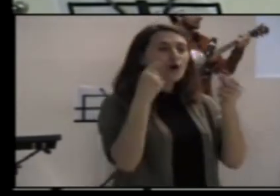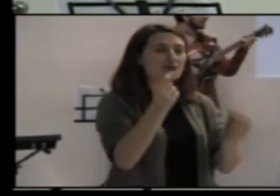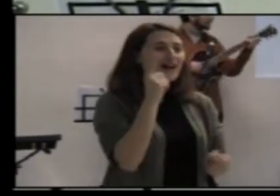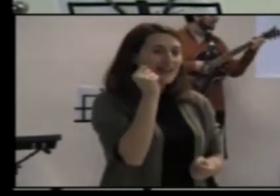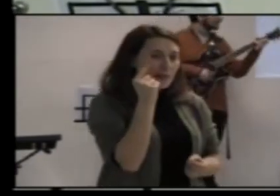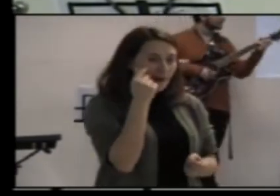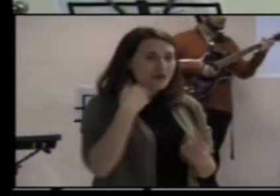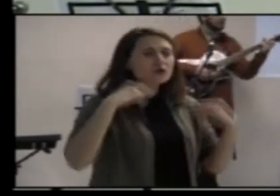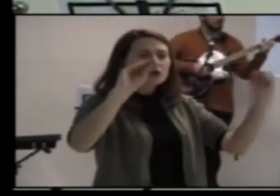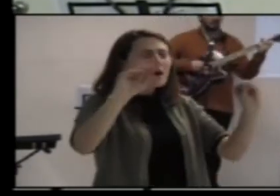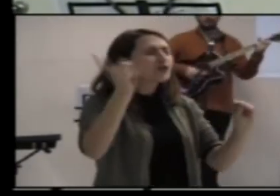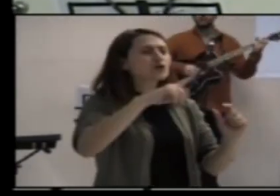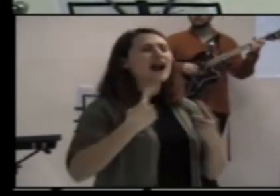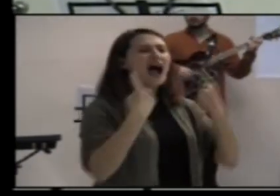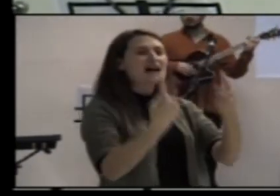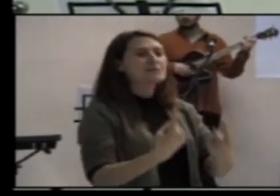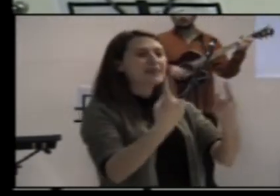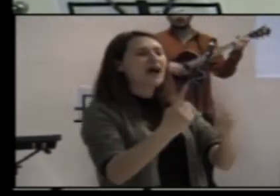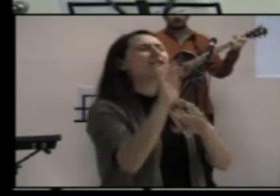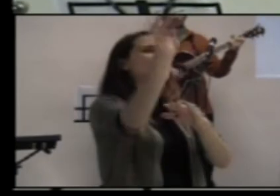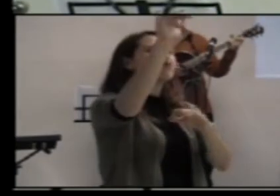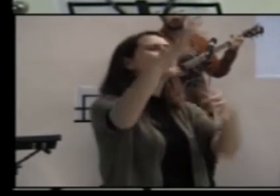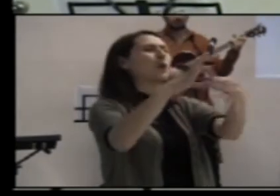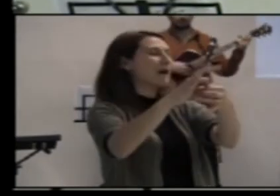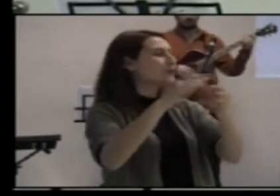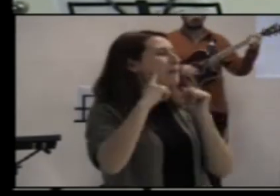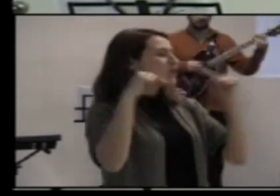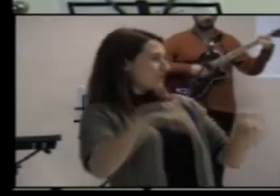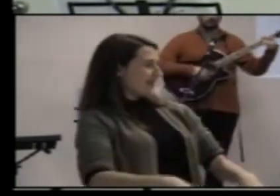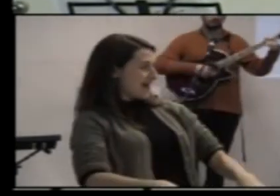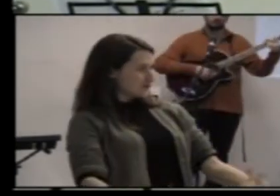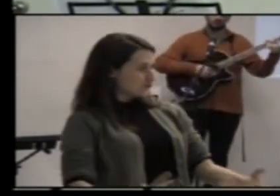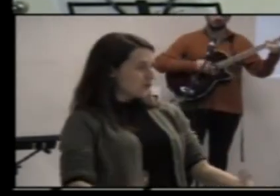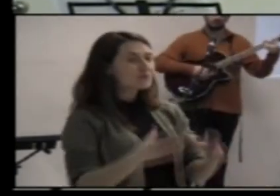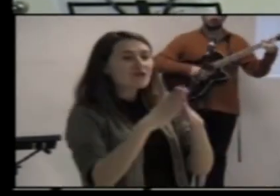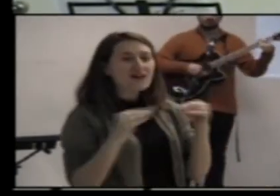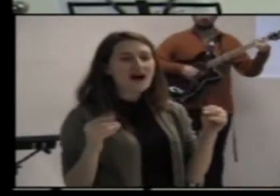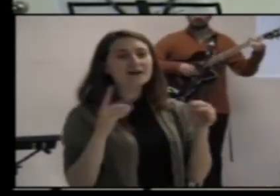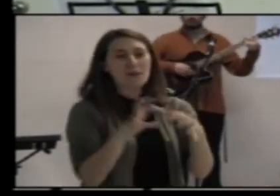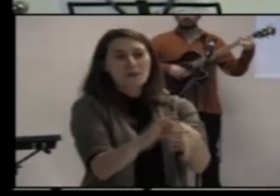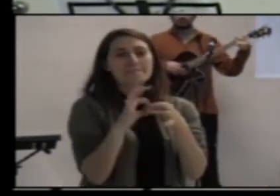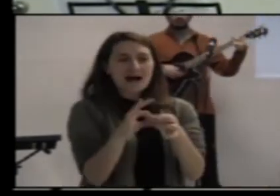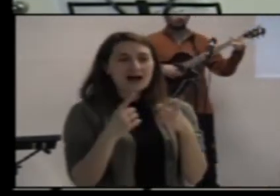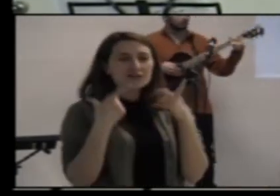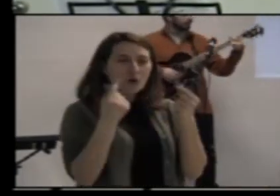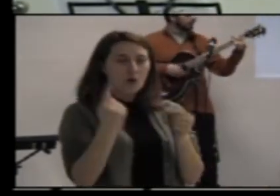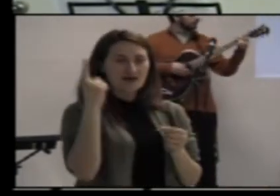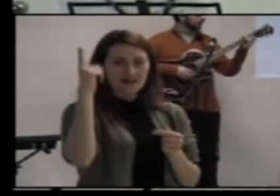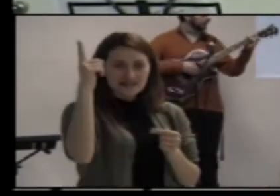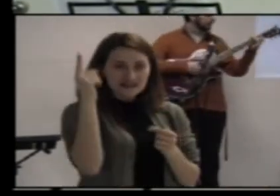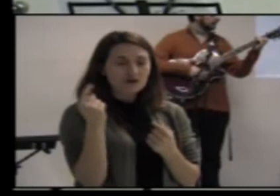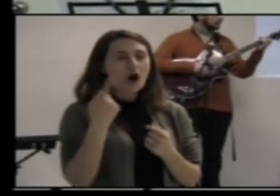non aspettare più a lungo. Vogliamo vedere cosa abbiamo? Qual è la nostra